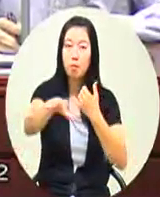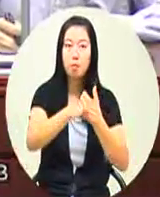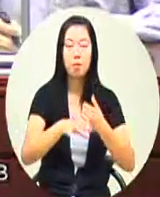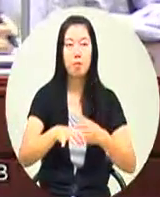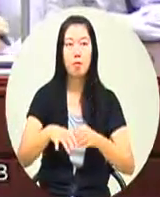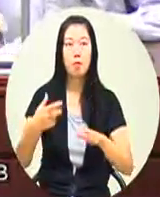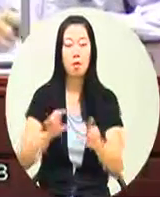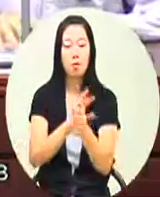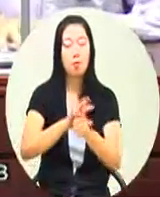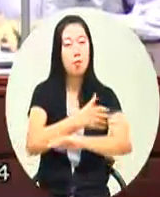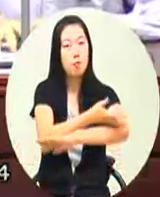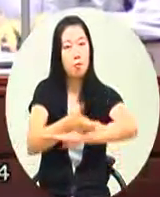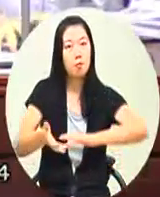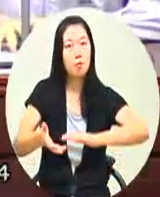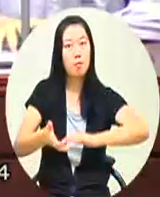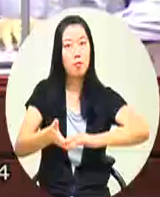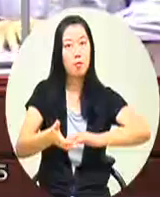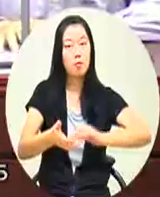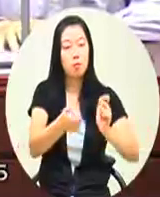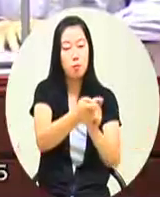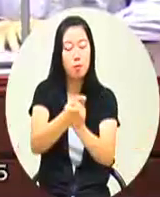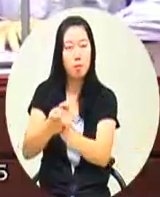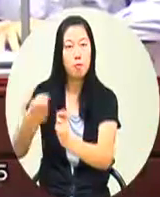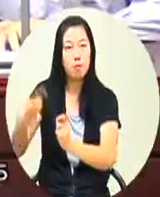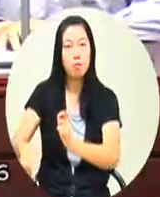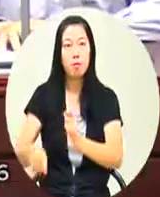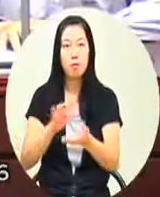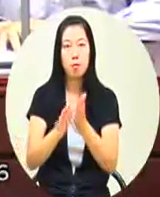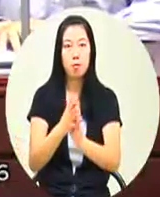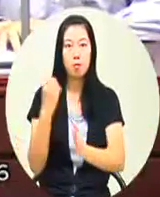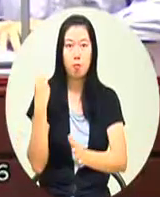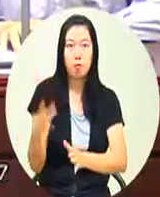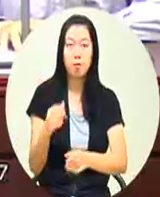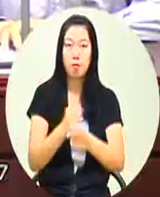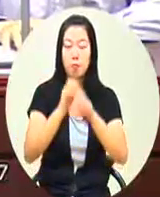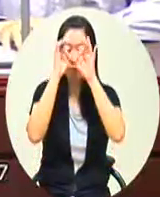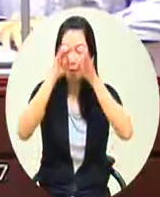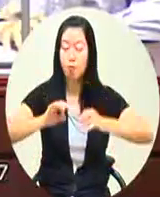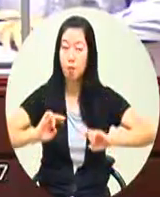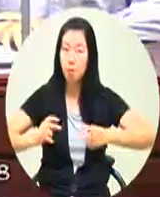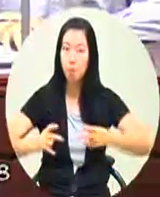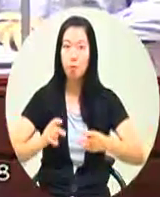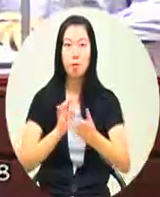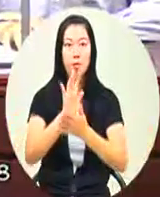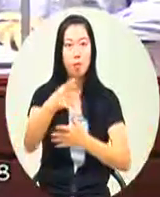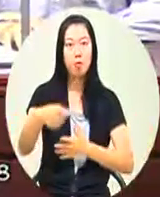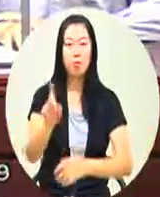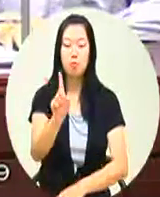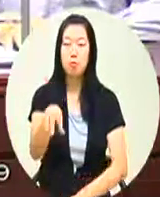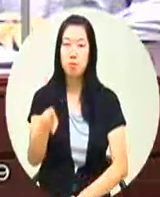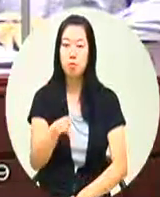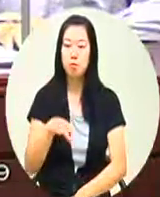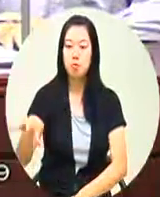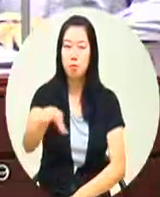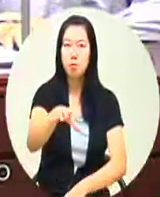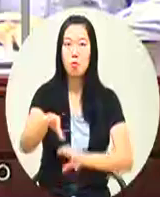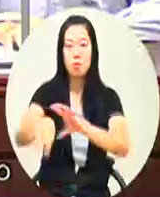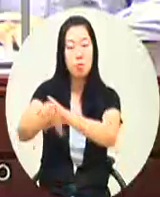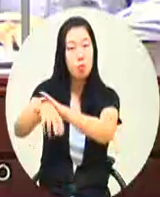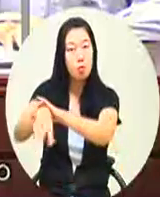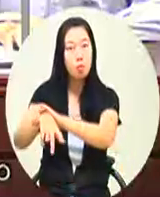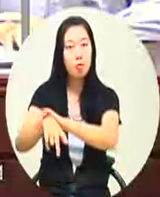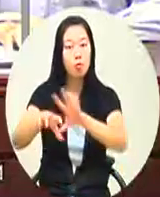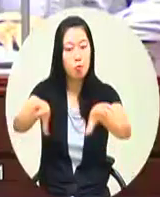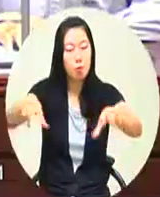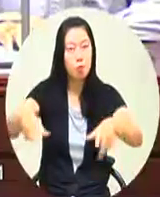爱河流域周遭我们会在全部做一个检视，那未来可能 哪些地方有空地可以做自洪空